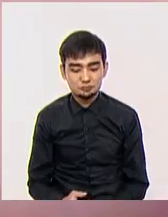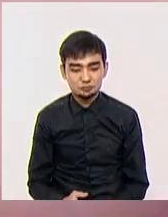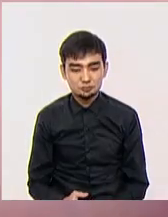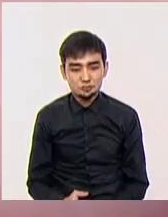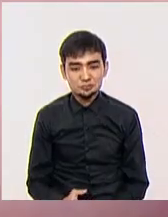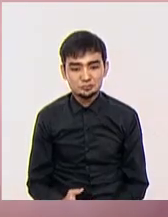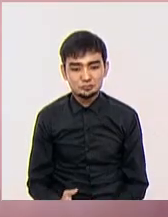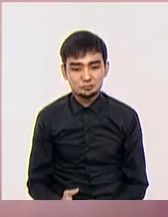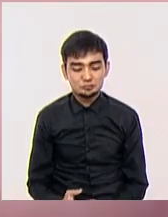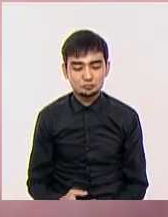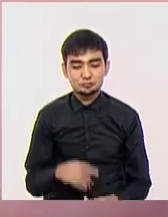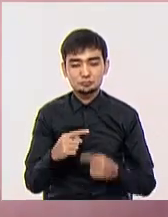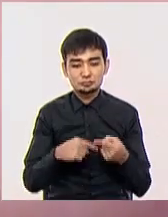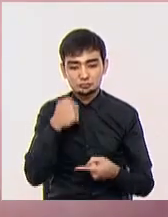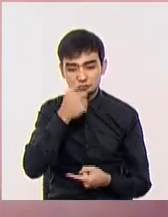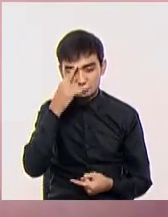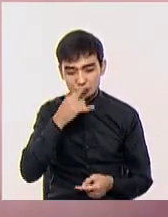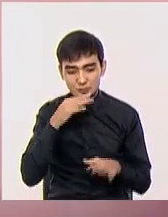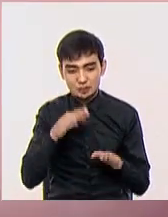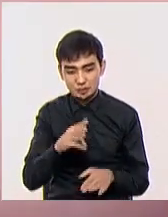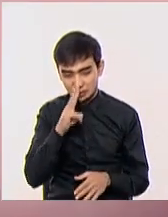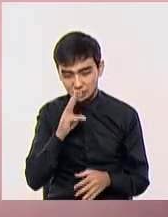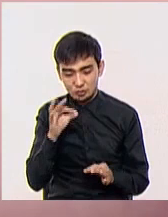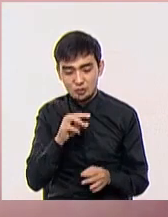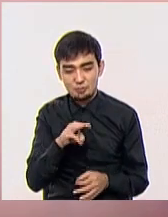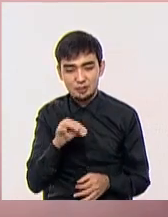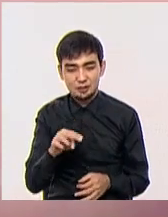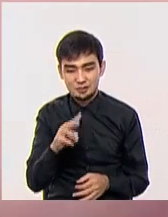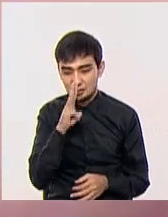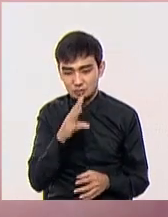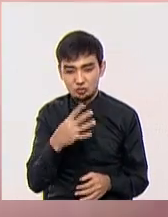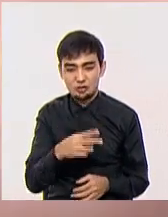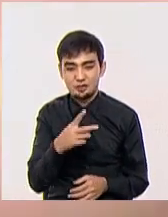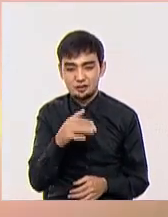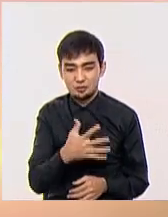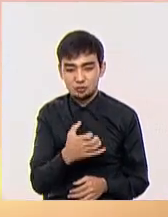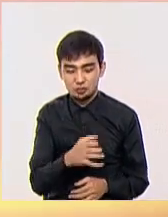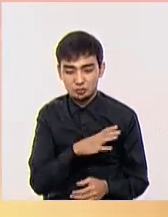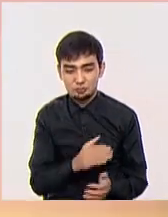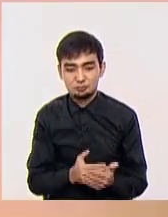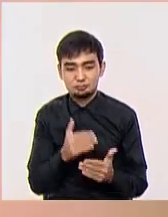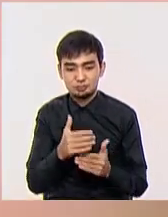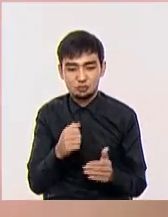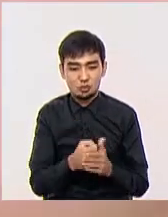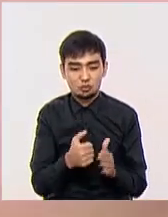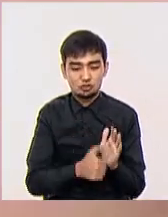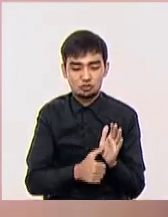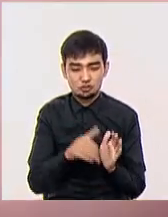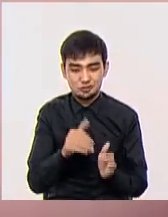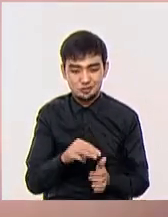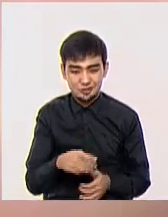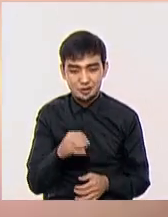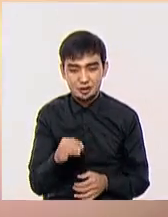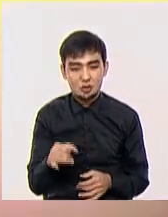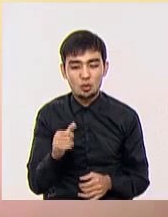со следующего года в казахстане вырастет размер минимальной зарплаты 40 2500 до 60000 тенге то есть всем